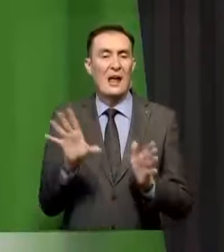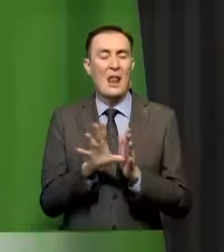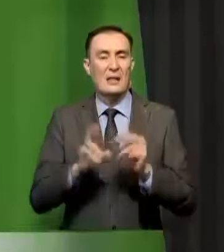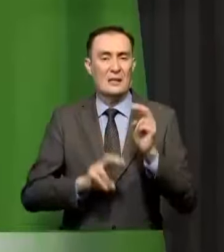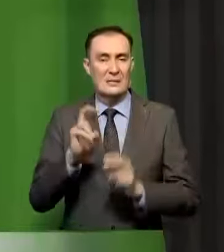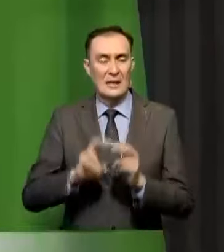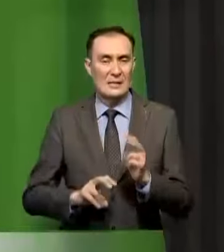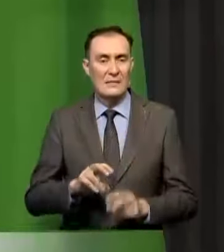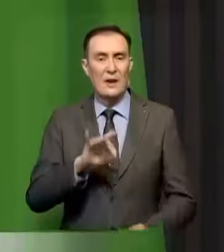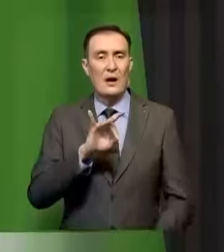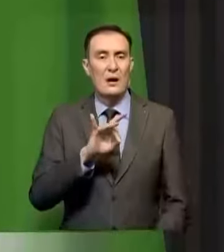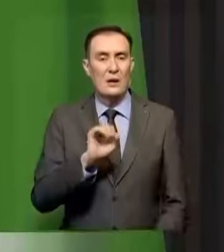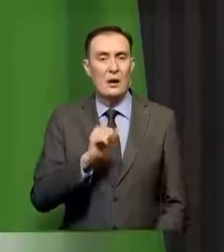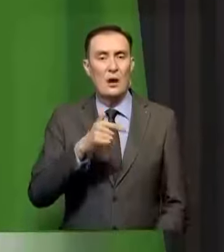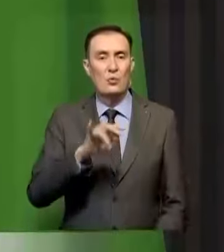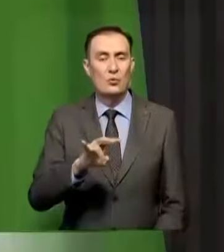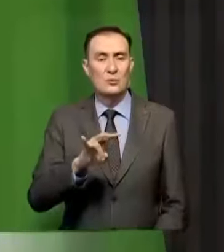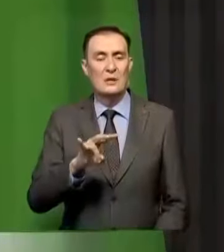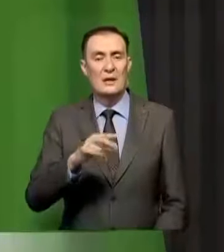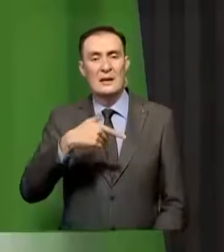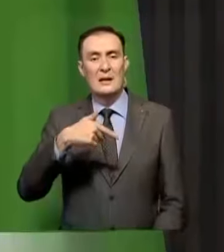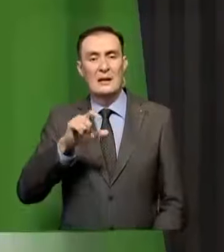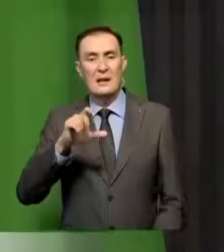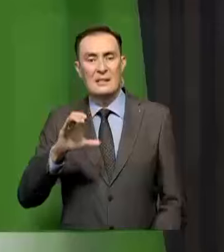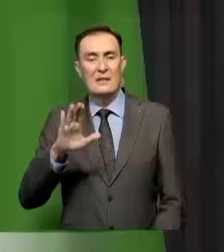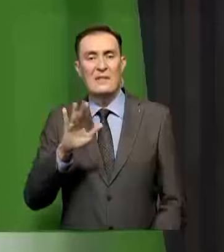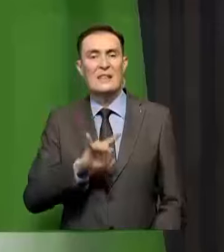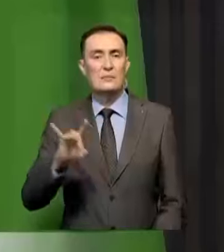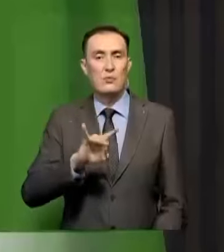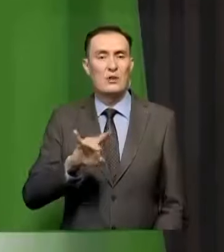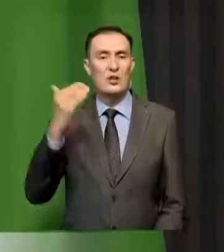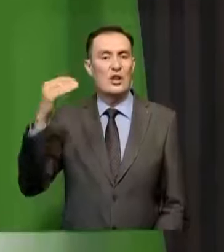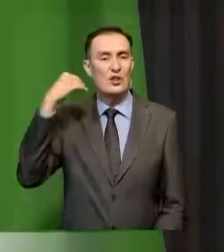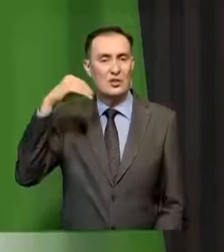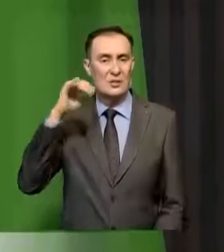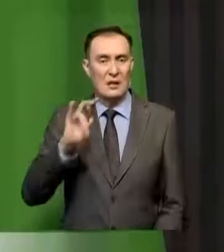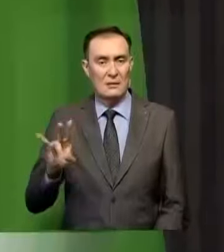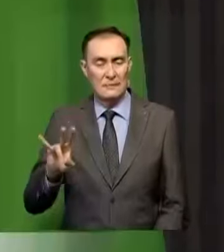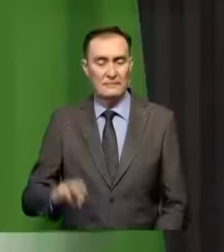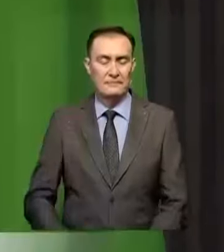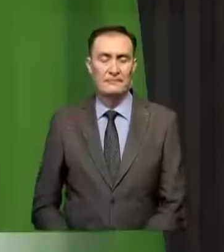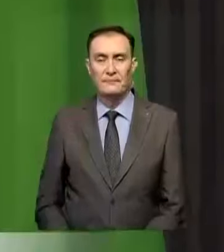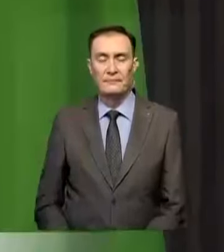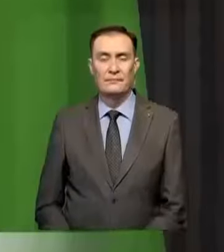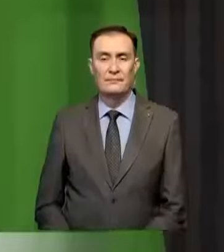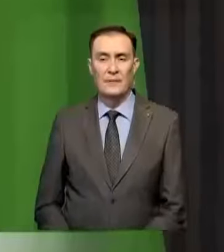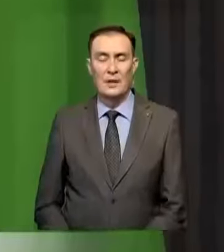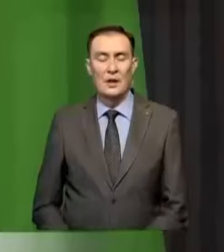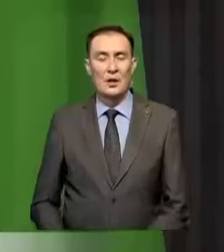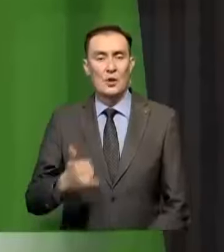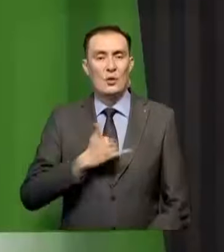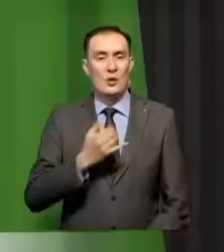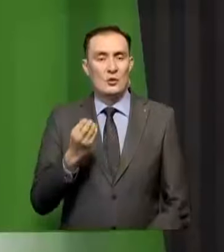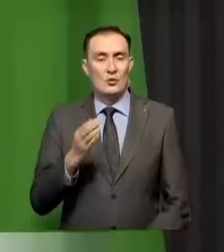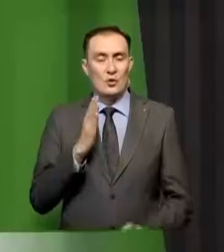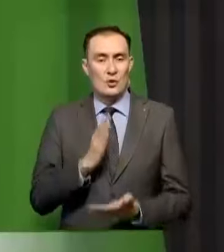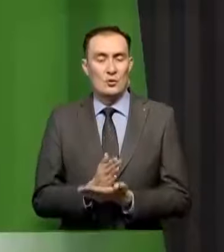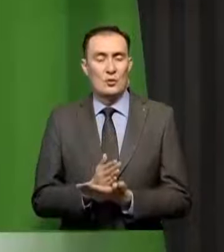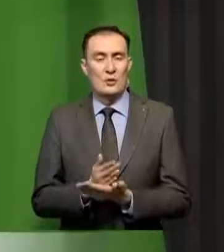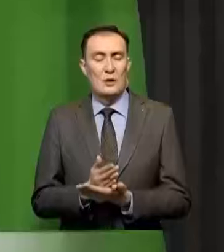гидроэлектростанции так называемой Рагунской ГЭС в республике Таджикистан. И у нас идет